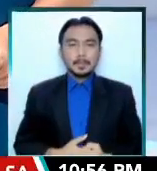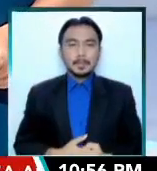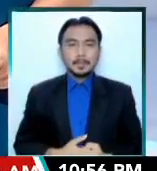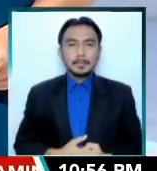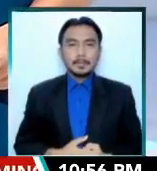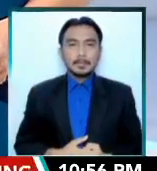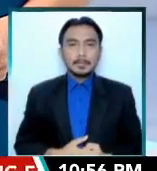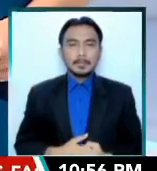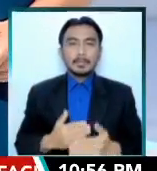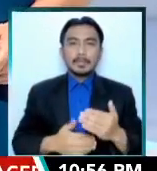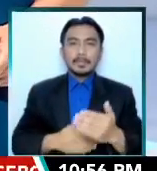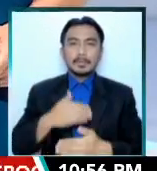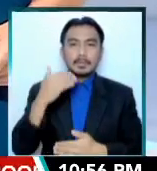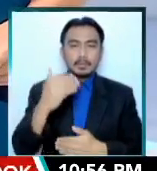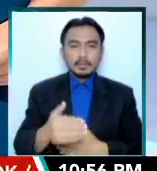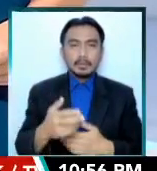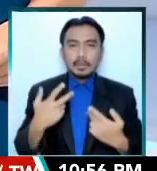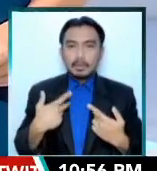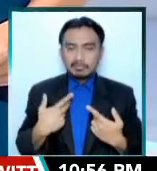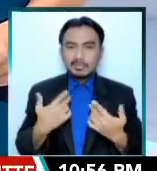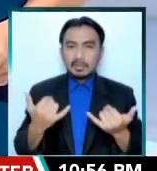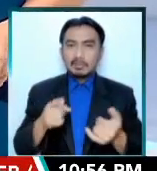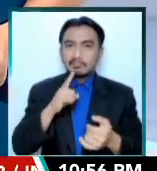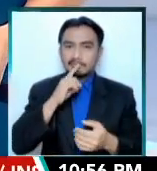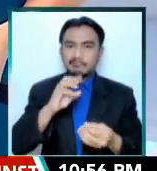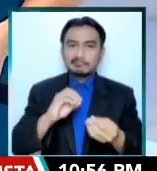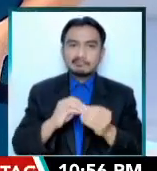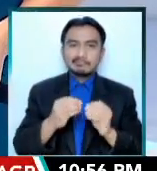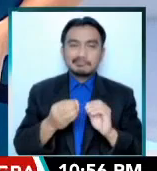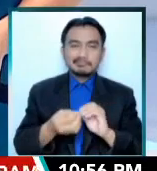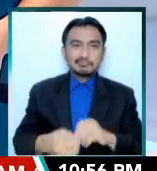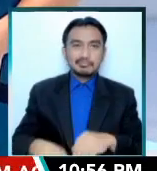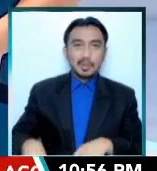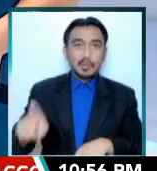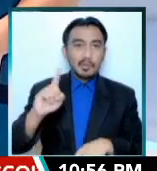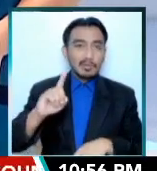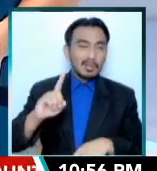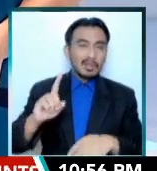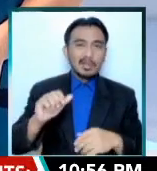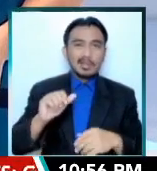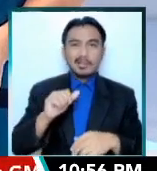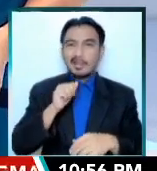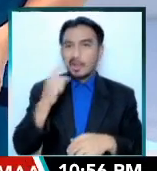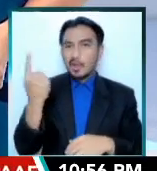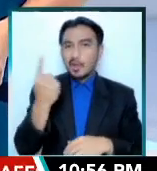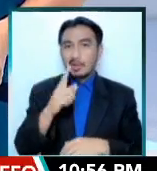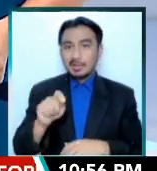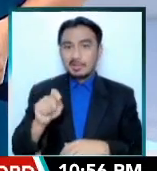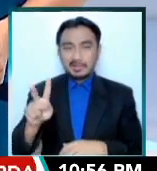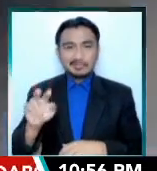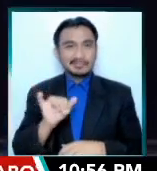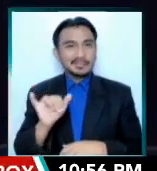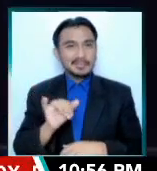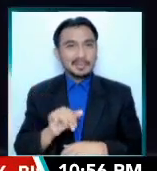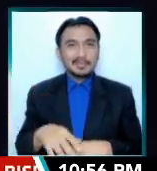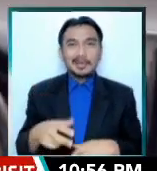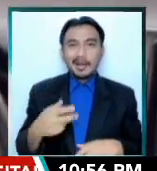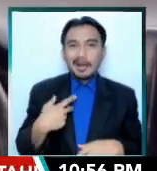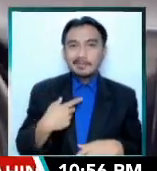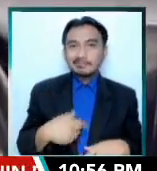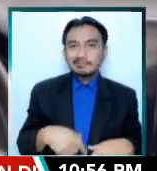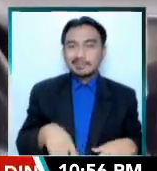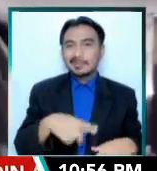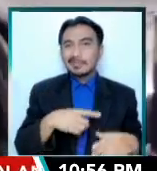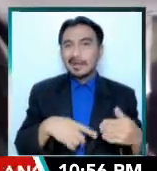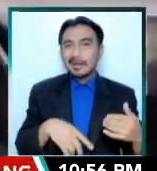Nananatiling numero uno, hindi lang sa TV, kundi pati na rin sa radyo ang inyong GMA Network. Batay sa pinakahuling radio